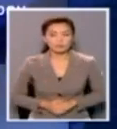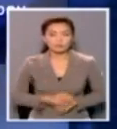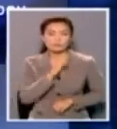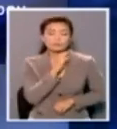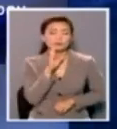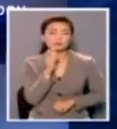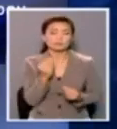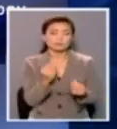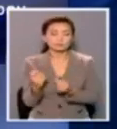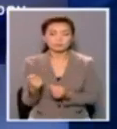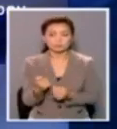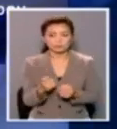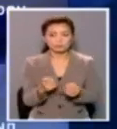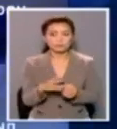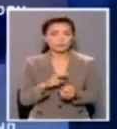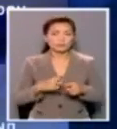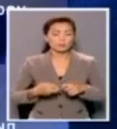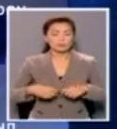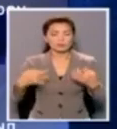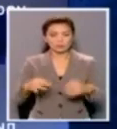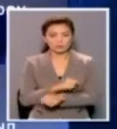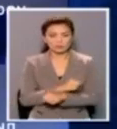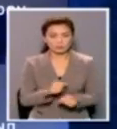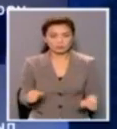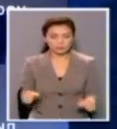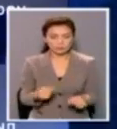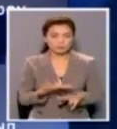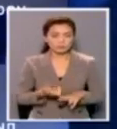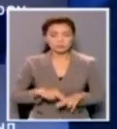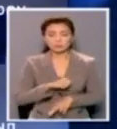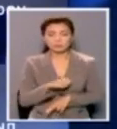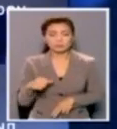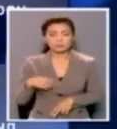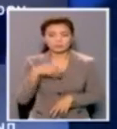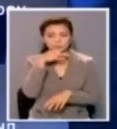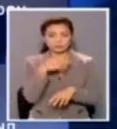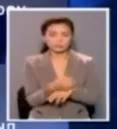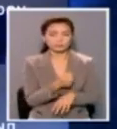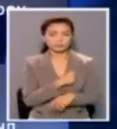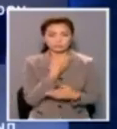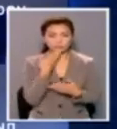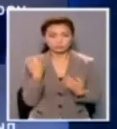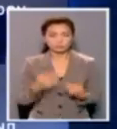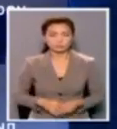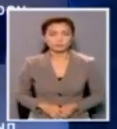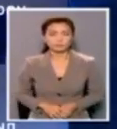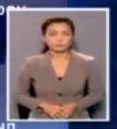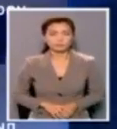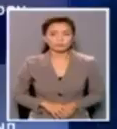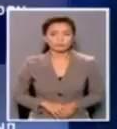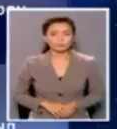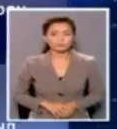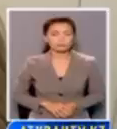Батыстың қаһармандары неғып бас көтермей бұған жол беріп қойып отырсыздар. Өздеріңе өздерің жандарың ашымаса, ешкім сендер үшін